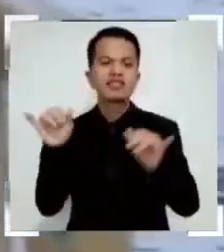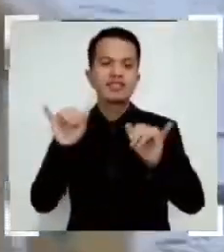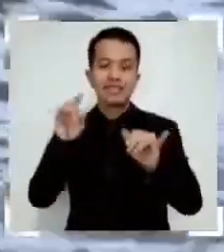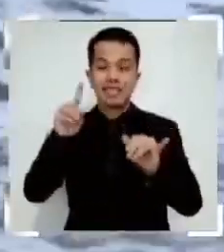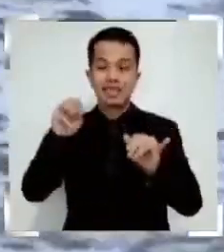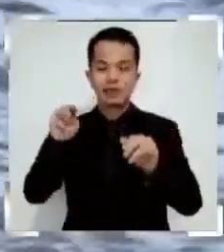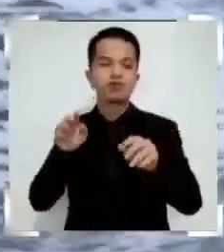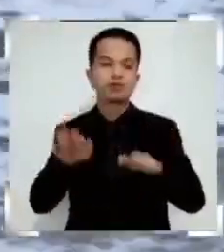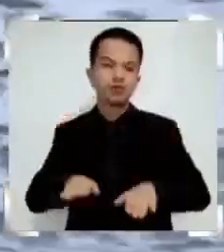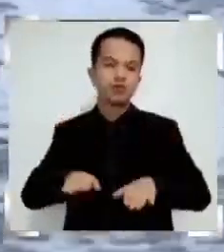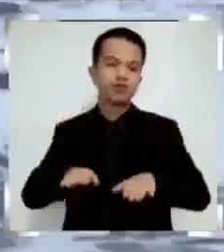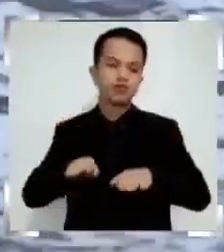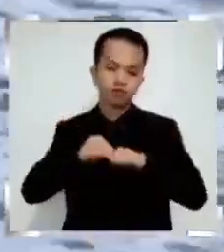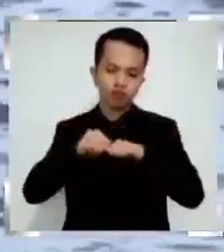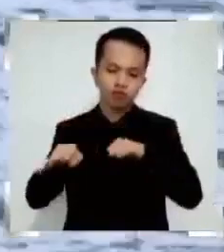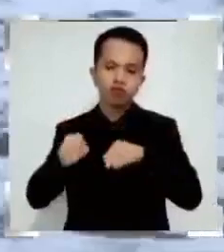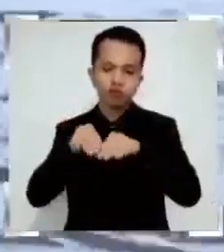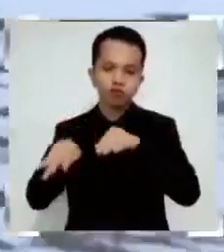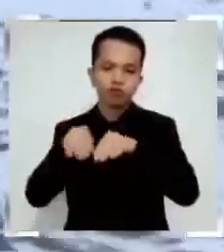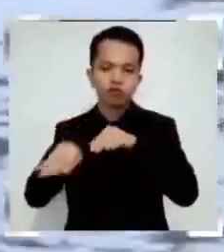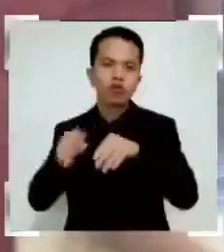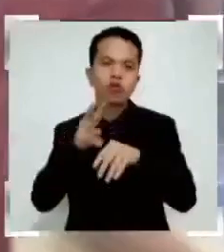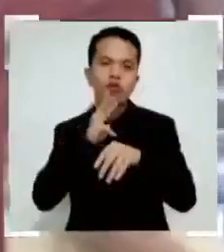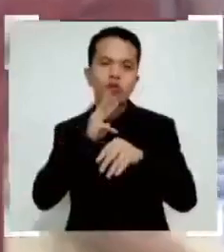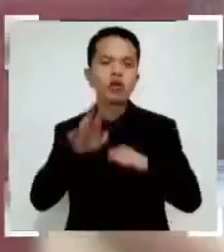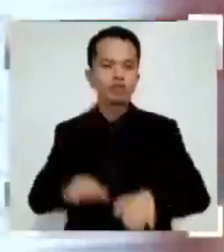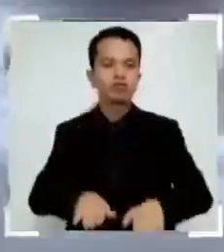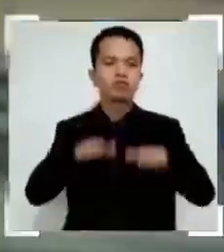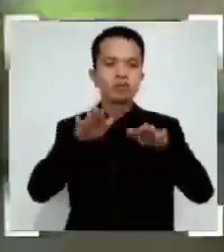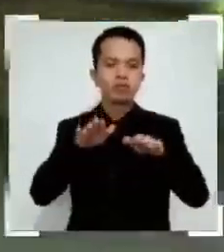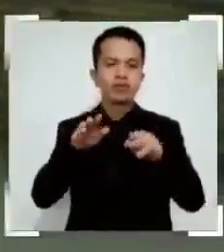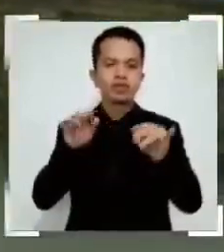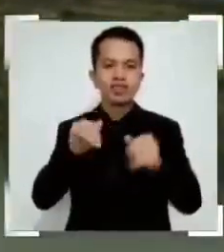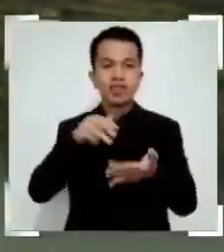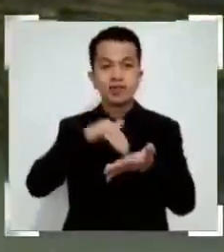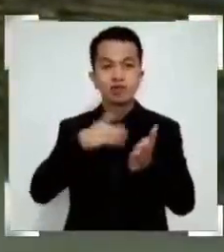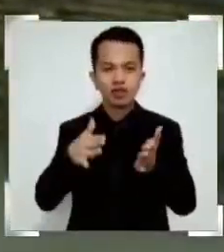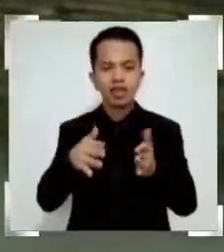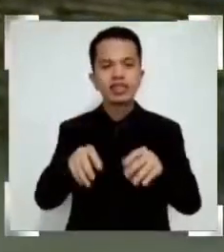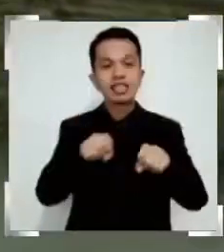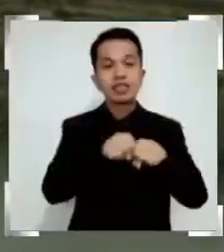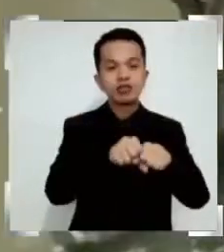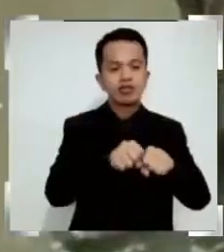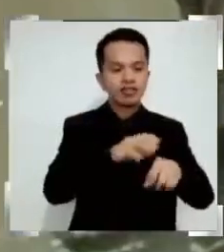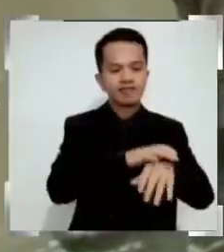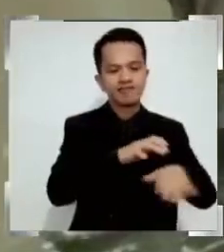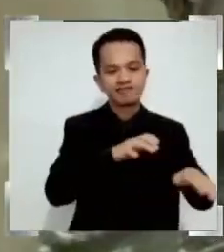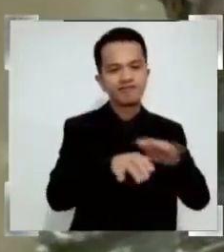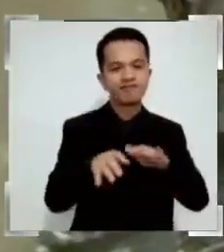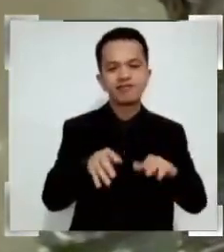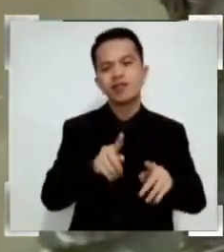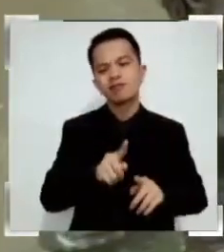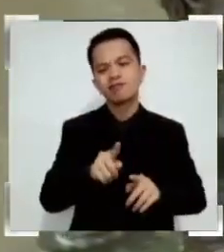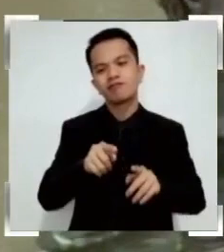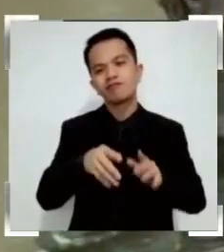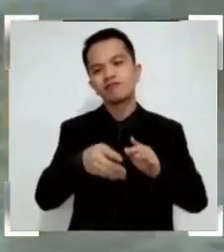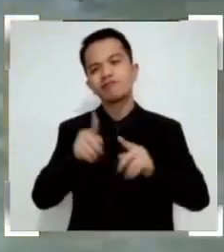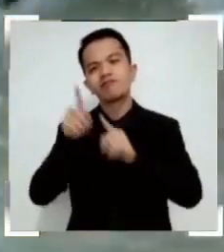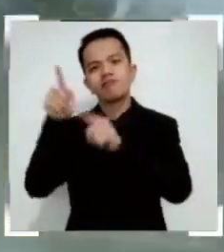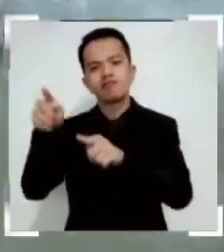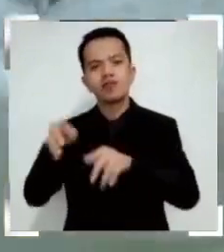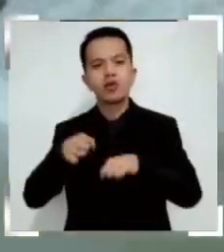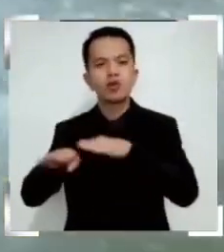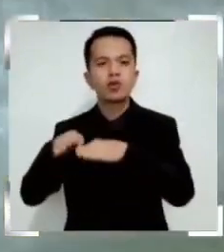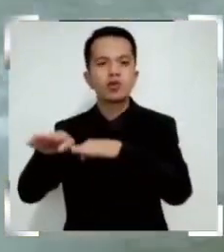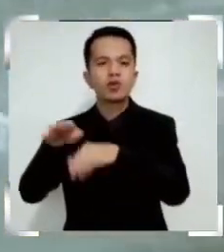City. Nagtanggal ng sapatos ang ilang estudyanteng napalusong sa baha. Ayon naman sa ilang residente sa Ilocos Sur, hindi pa nga humuhupa ang